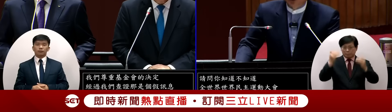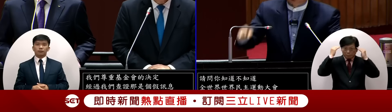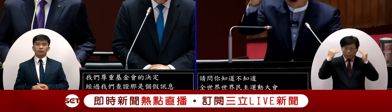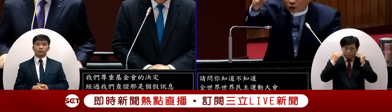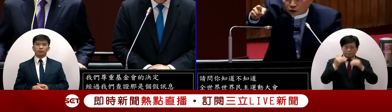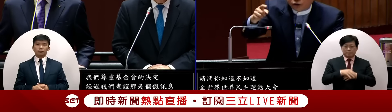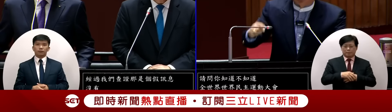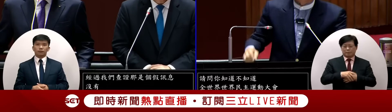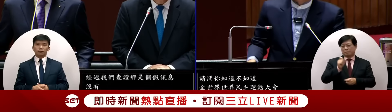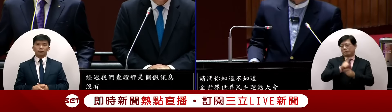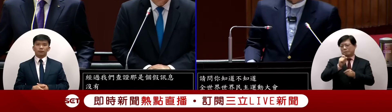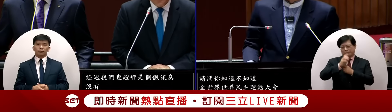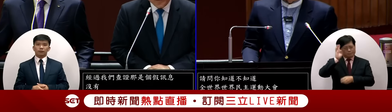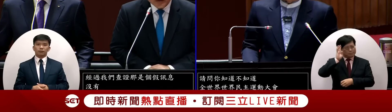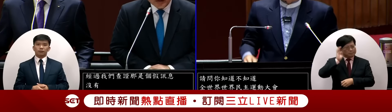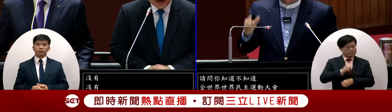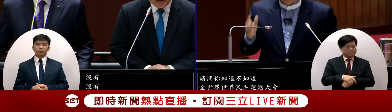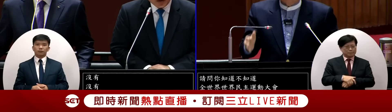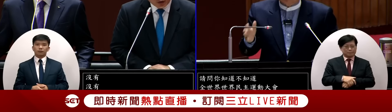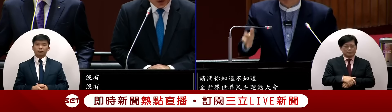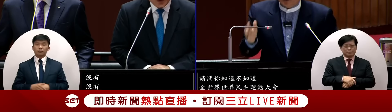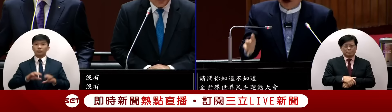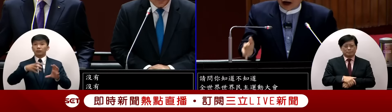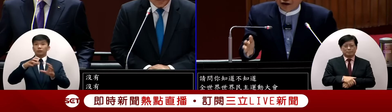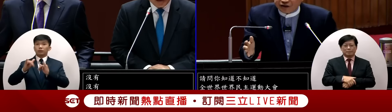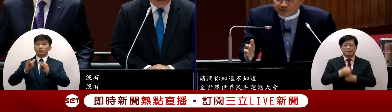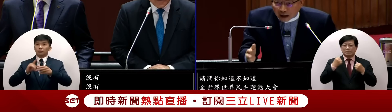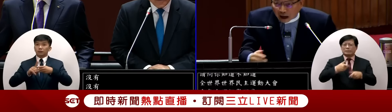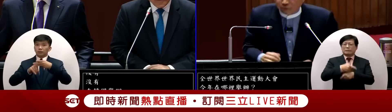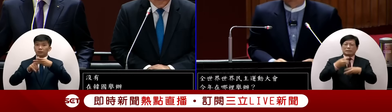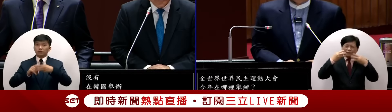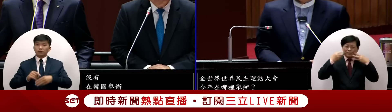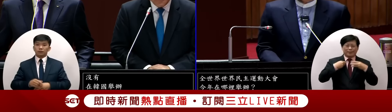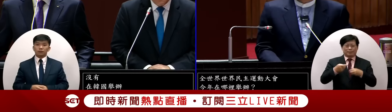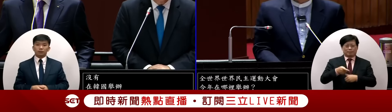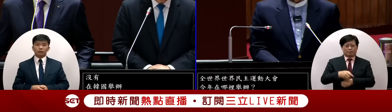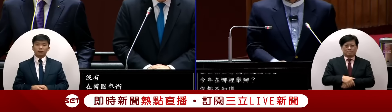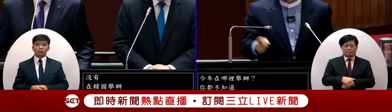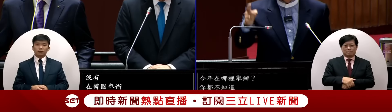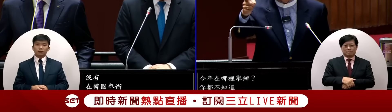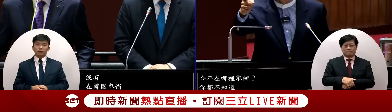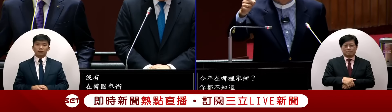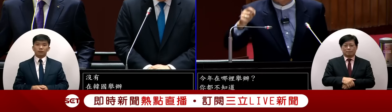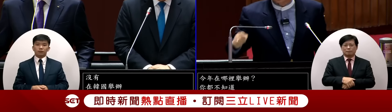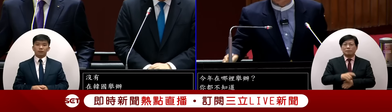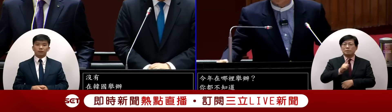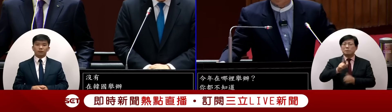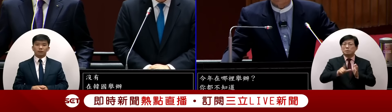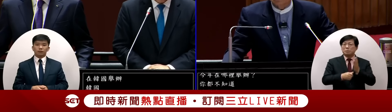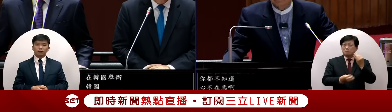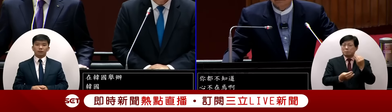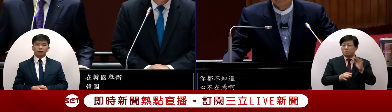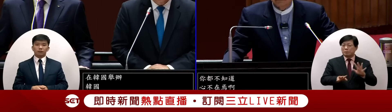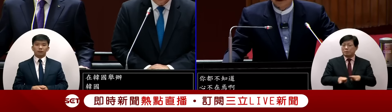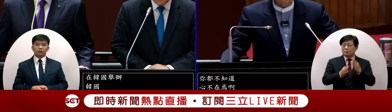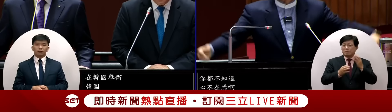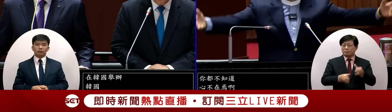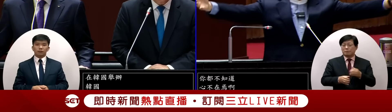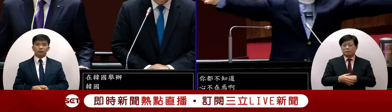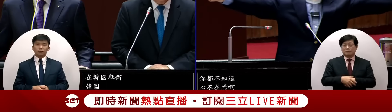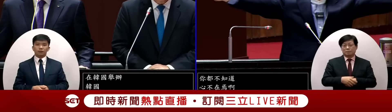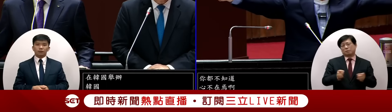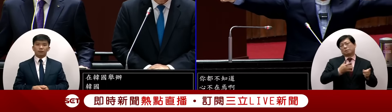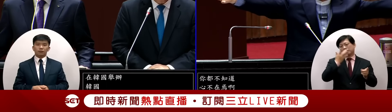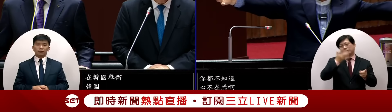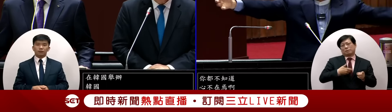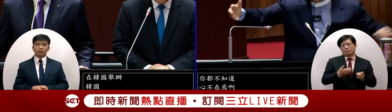国软共通。 世界民主。 在南非约翰尼斯堡，什么时候开始举行？今年。你满不